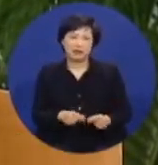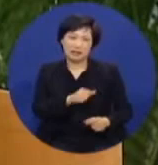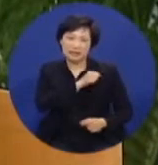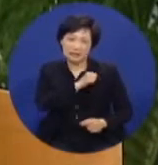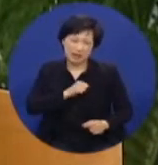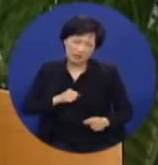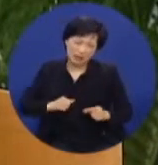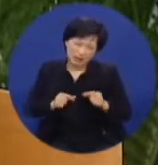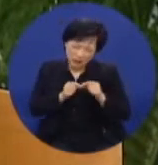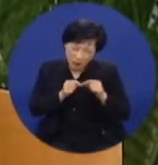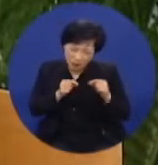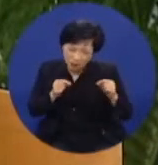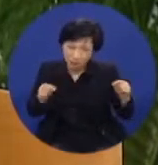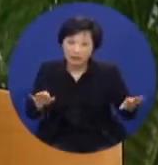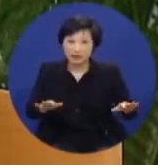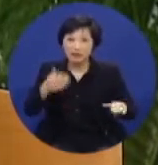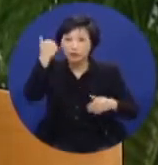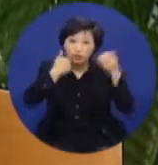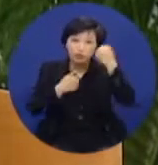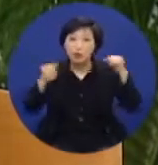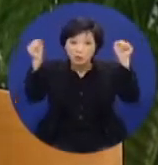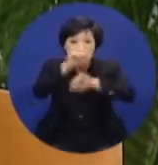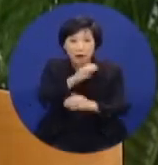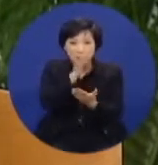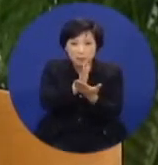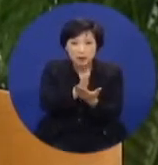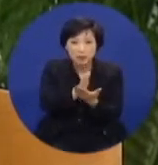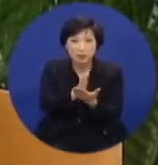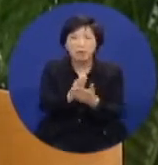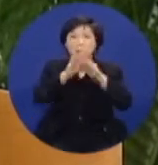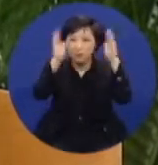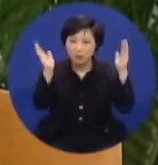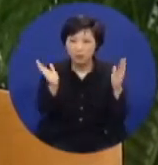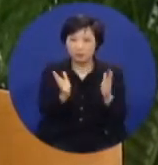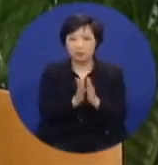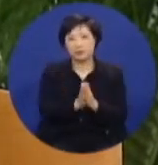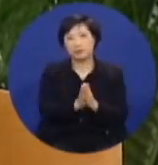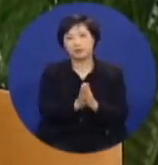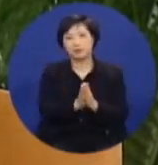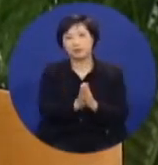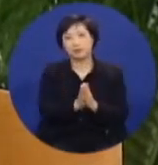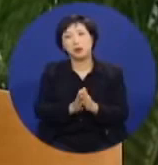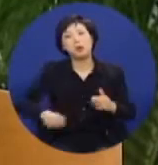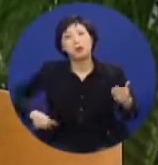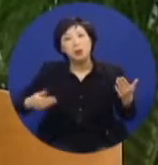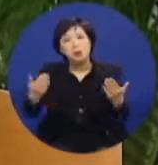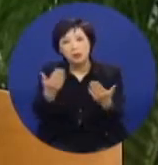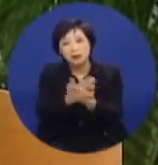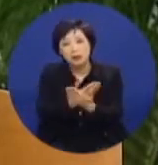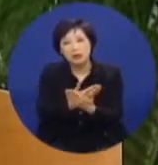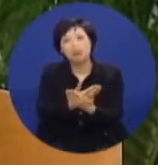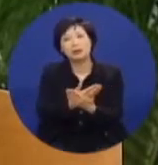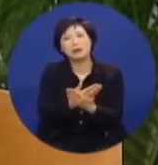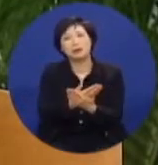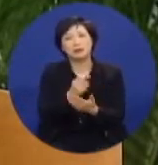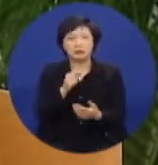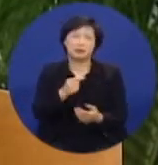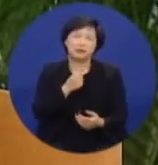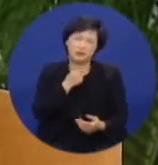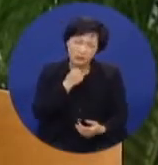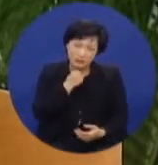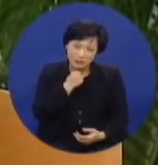참으사 아무도 멸망치 만 곡 닿아 회계 하기에 이루길